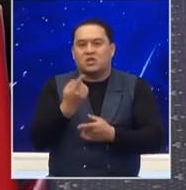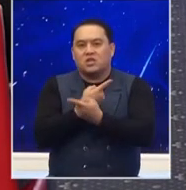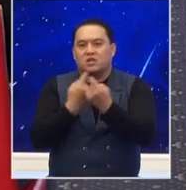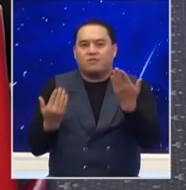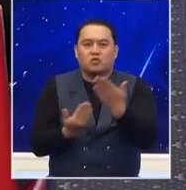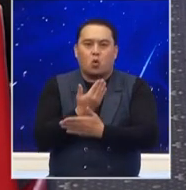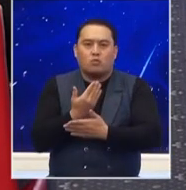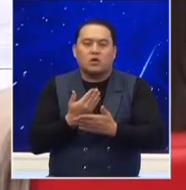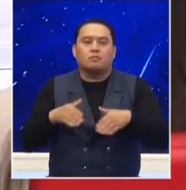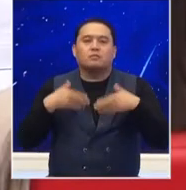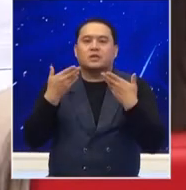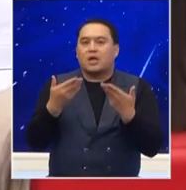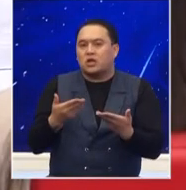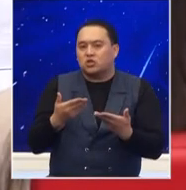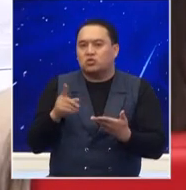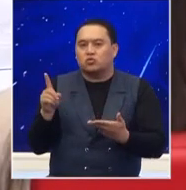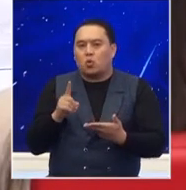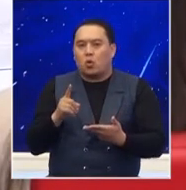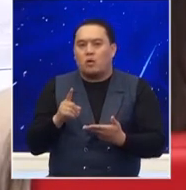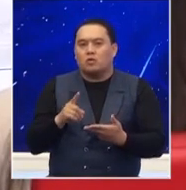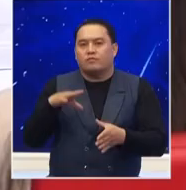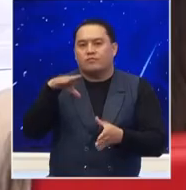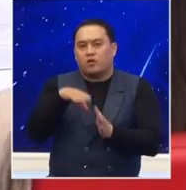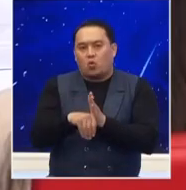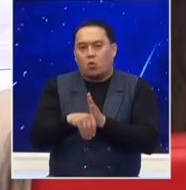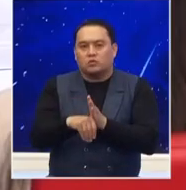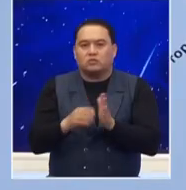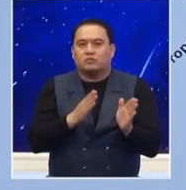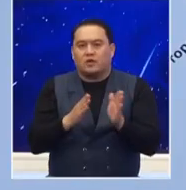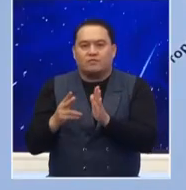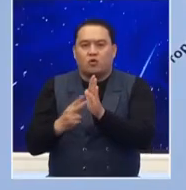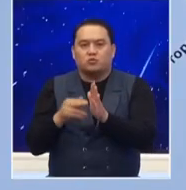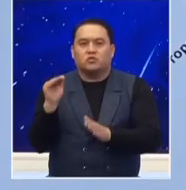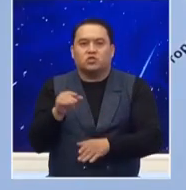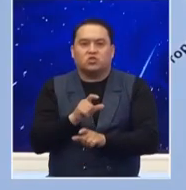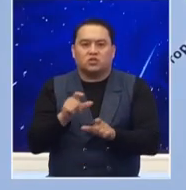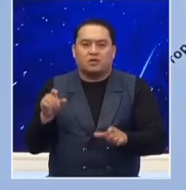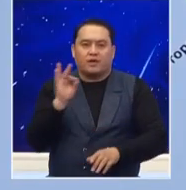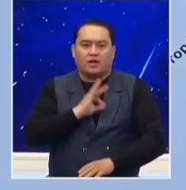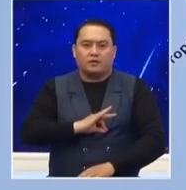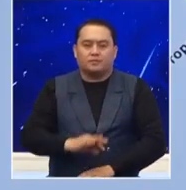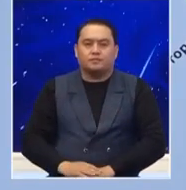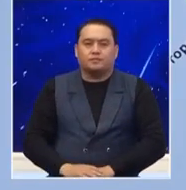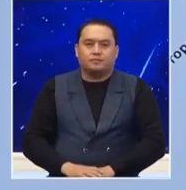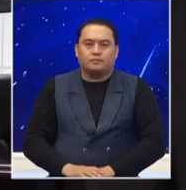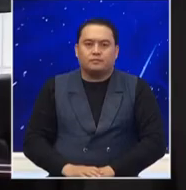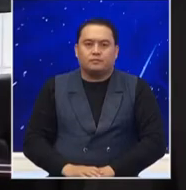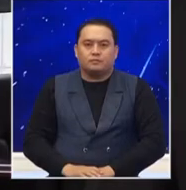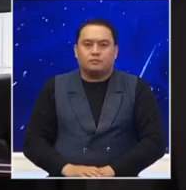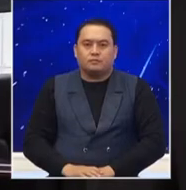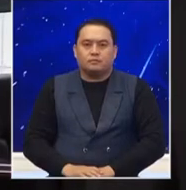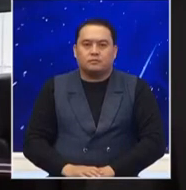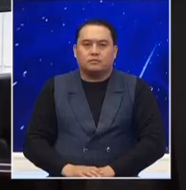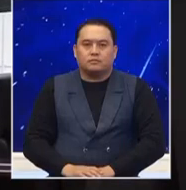помощи. К слову, инновационные приложения уже в ходу у порядка 8 тысяч пользователей. У нас